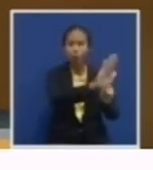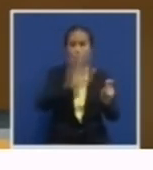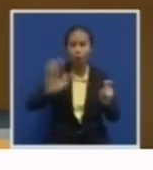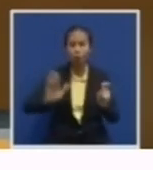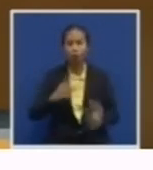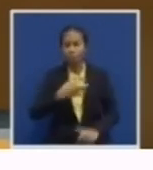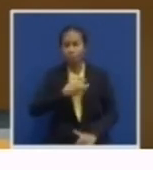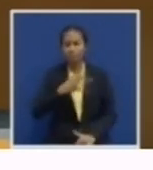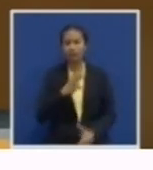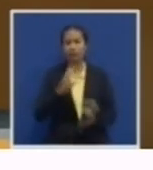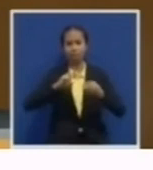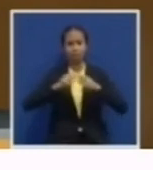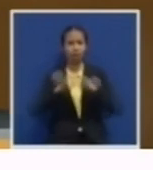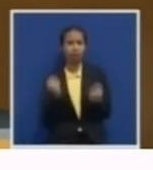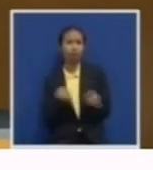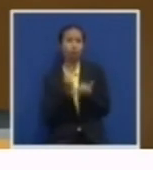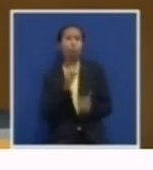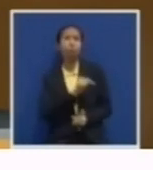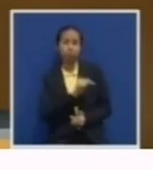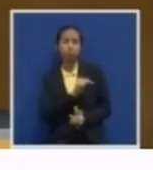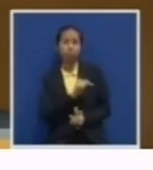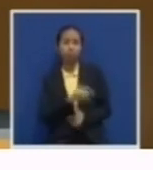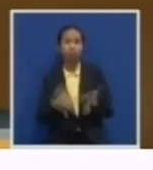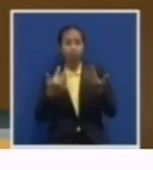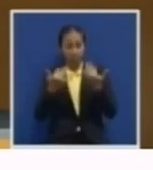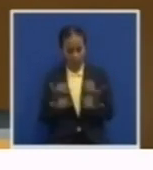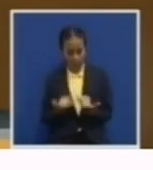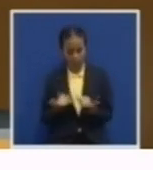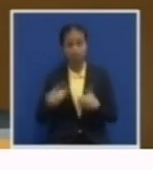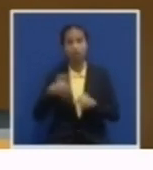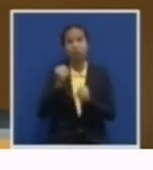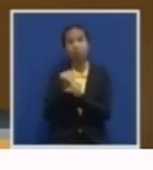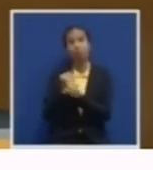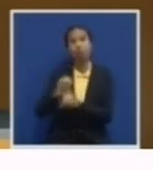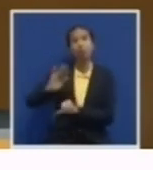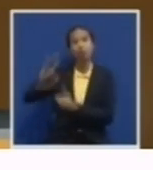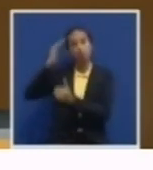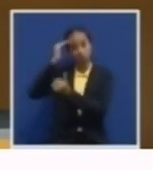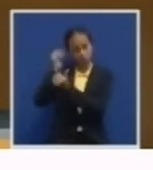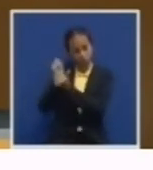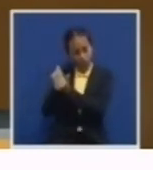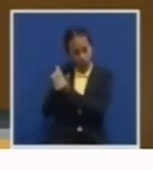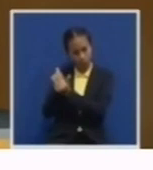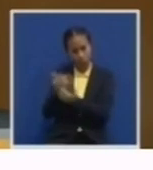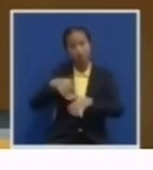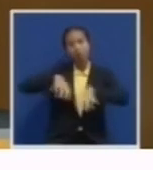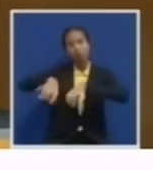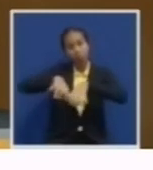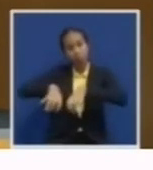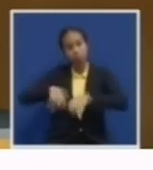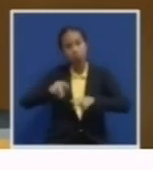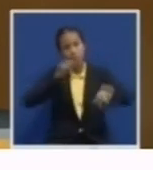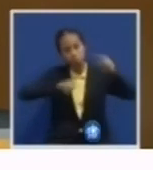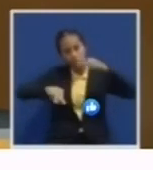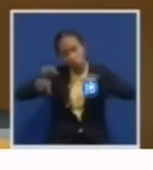ล้วเลยมีความจำเป็นที่จะต้องจัดซื้อเครื่องบินที่มีสมรรถภาพเพียงพอที่จะปฏิบัติภารกิจสำคัญได้และก็จะต้